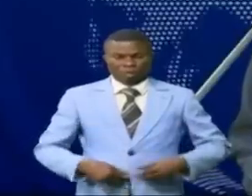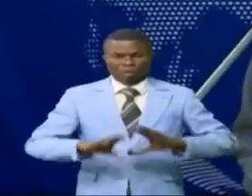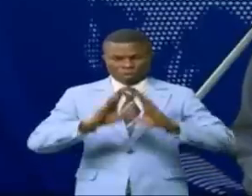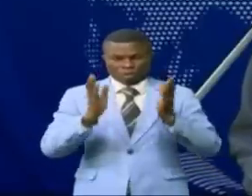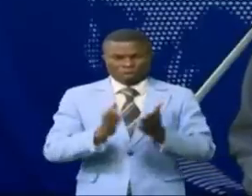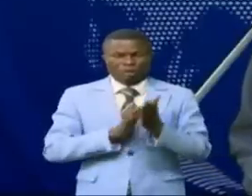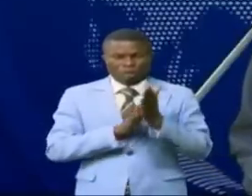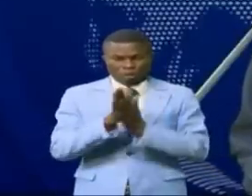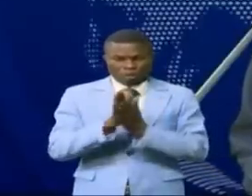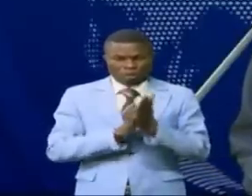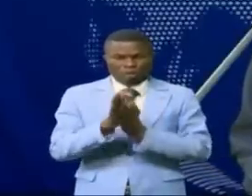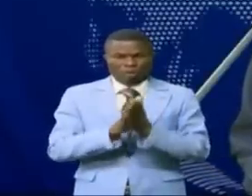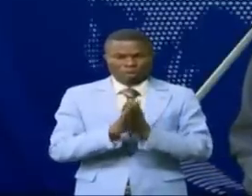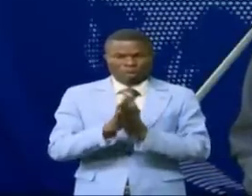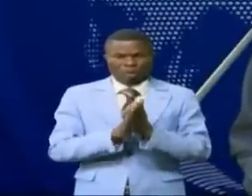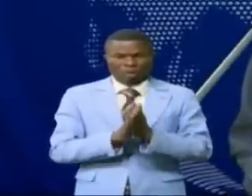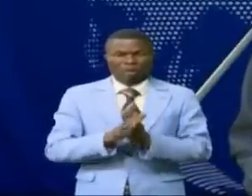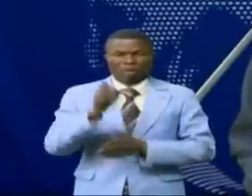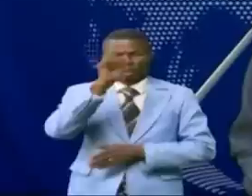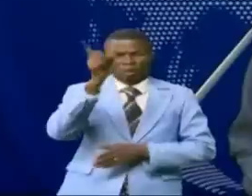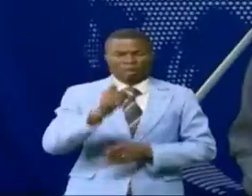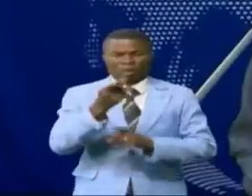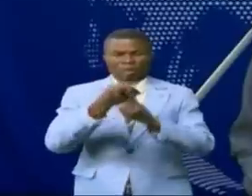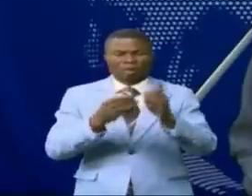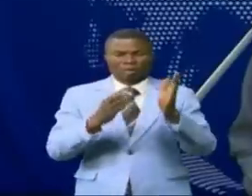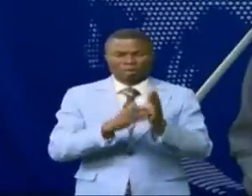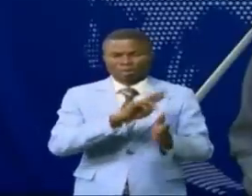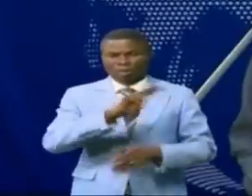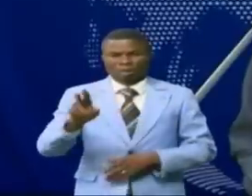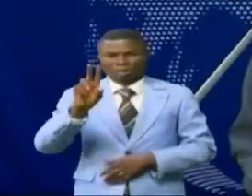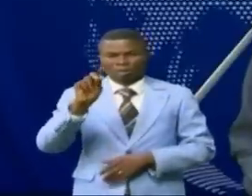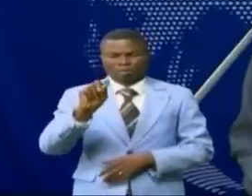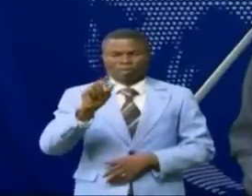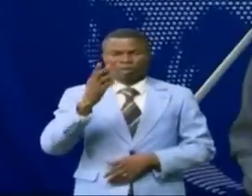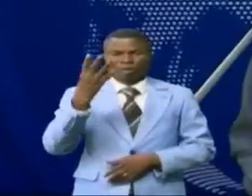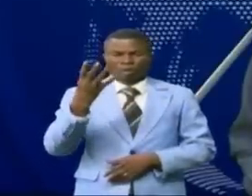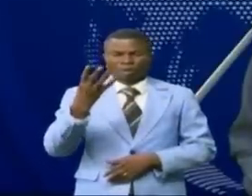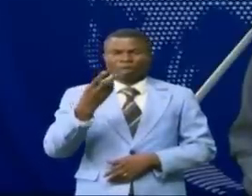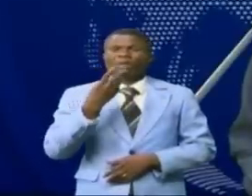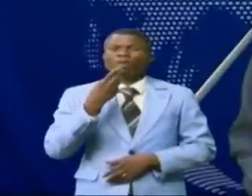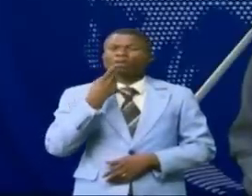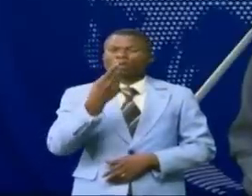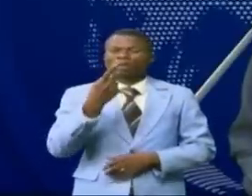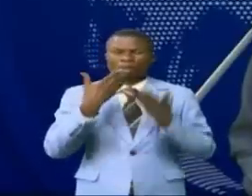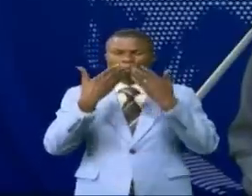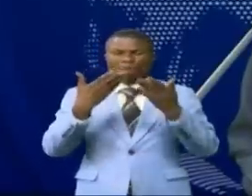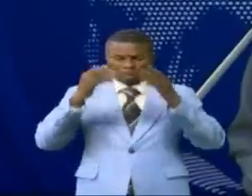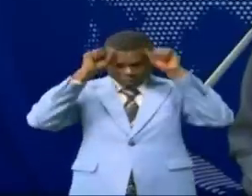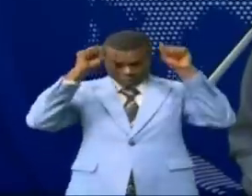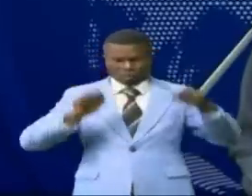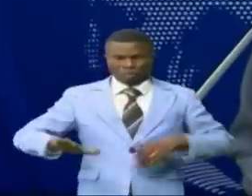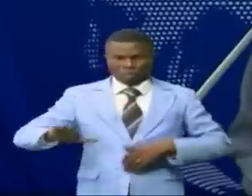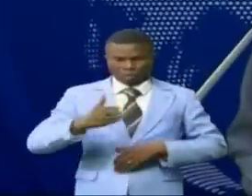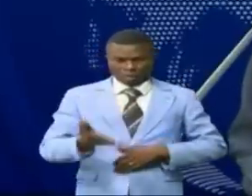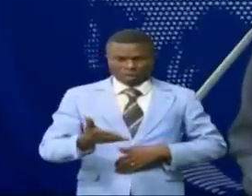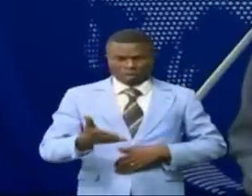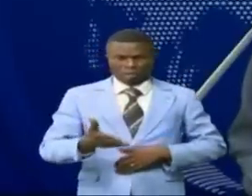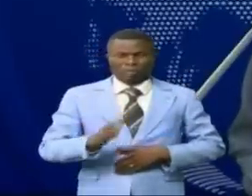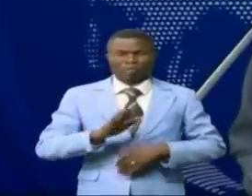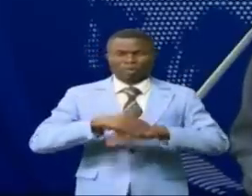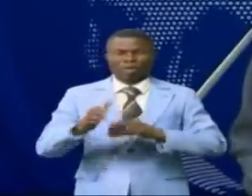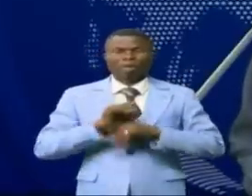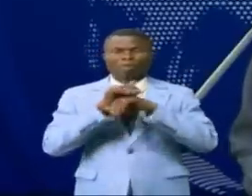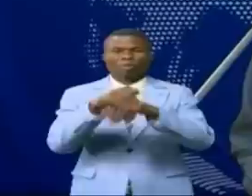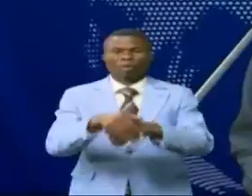ont souhaité, ce 30 septembre 2023, lui dire merci. Après avoir